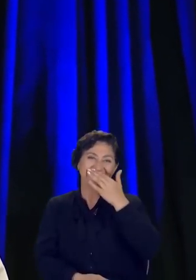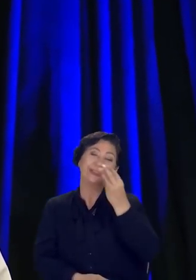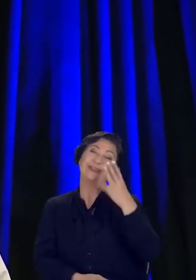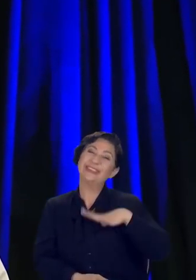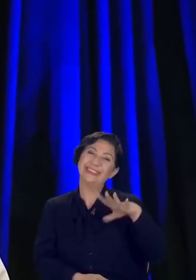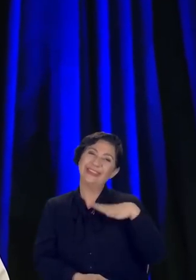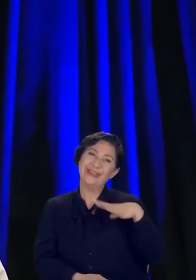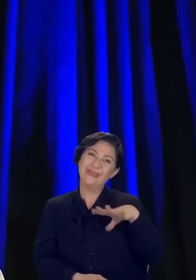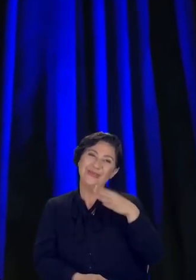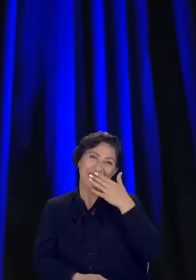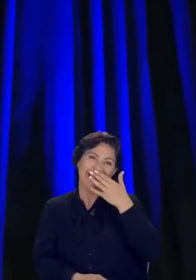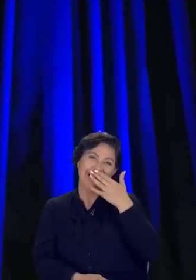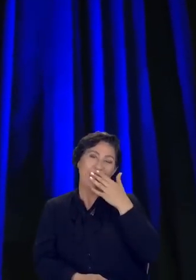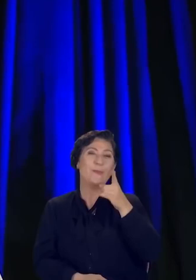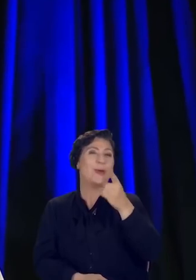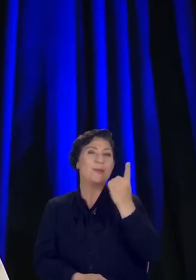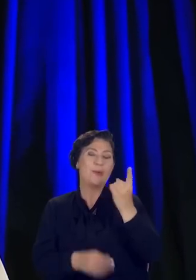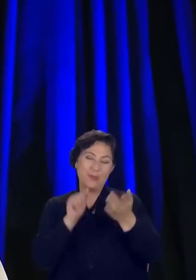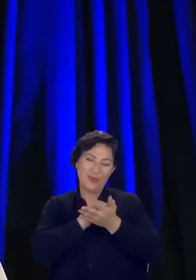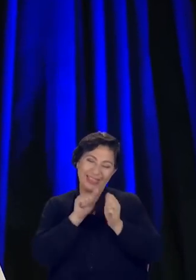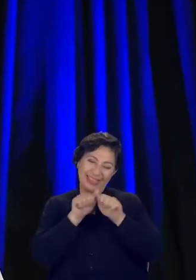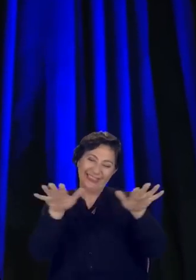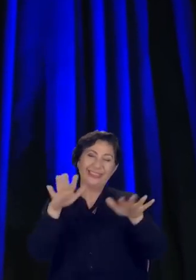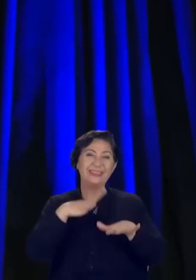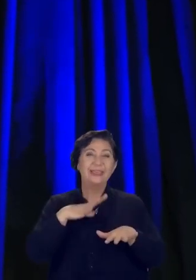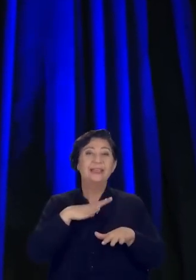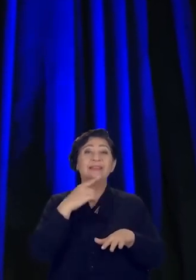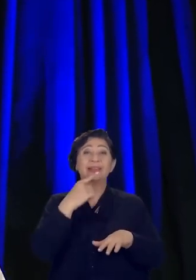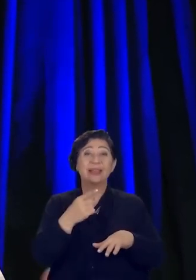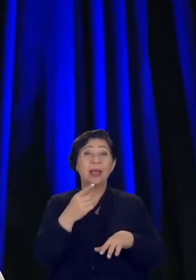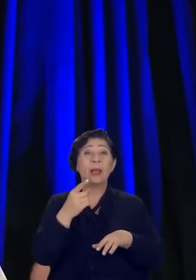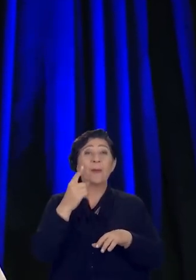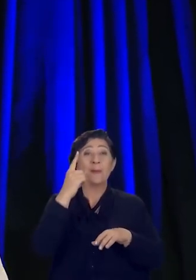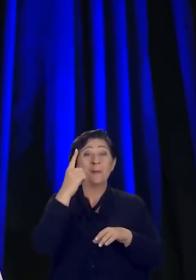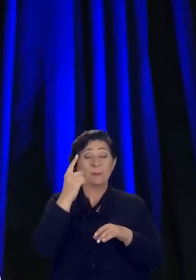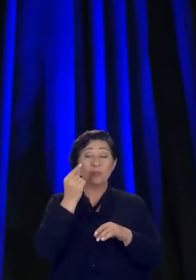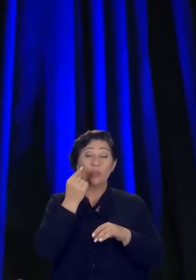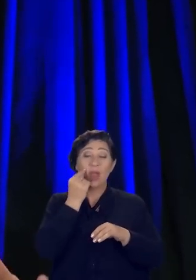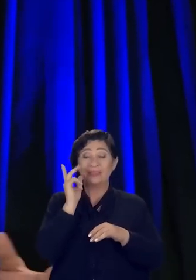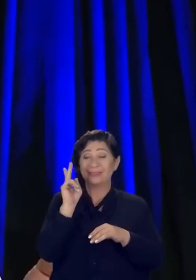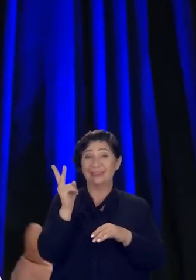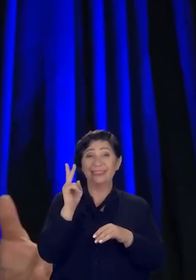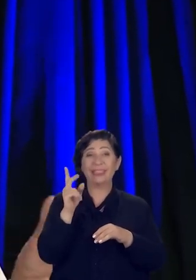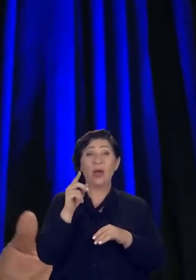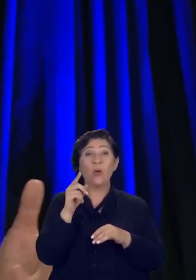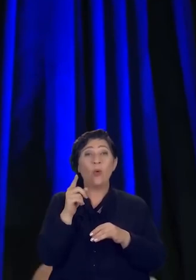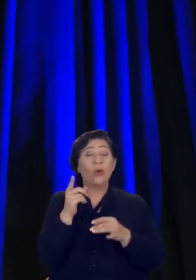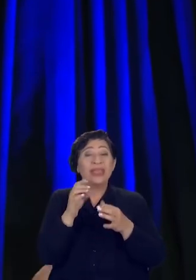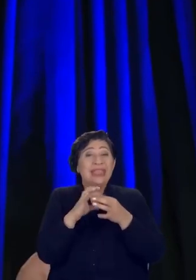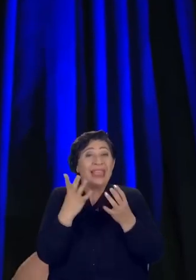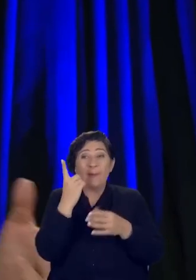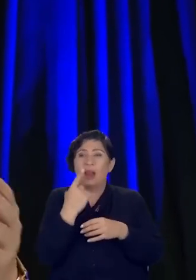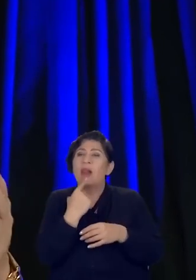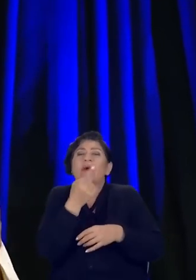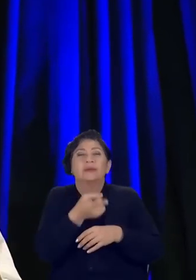Çok istiyorum. Böyle bir basın açıklaması yaptı. İşte dedi ki birisi Bülent Ersoy'un, o nedense öyle bir